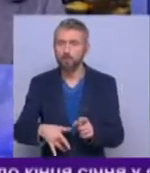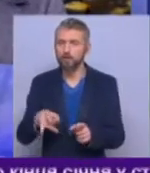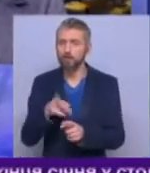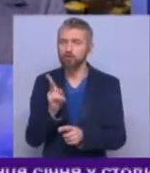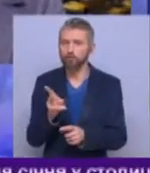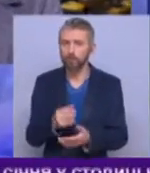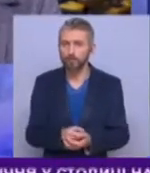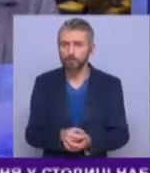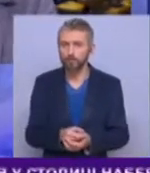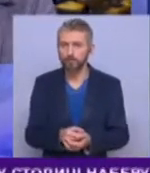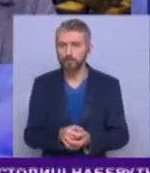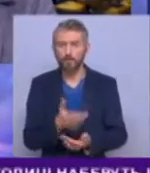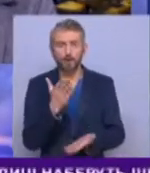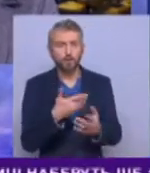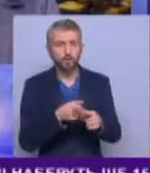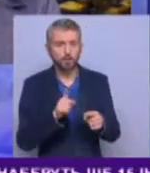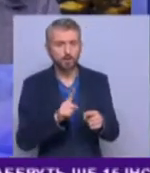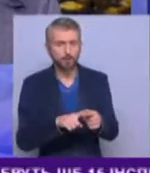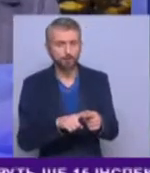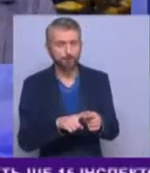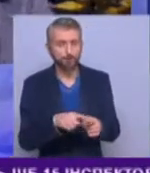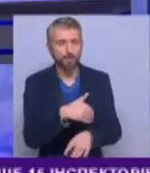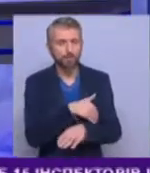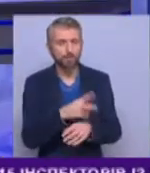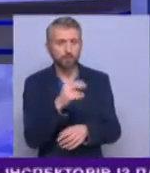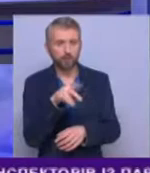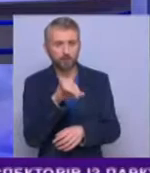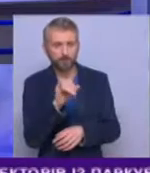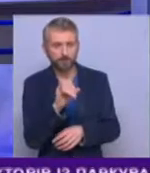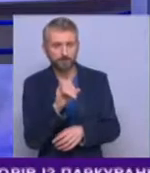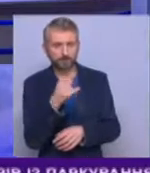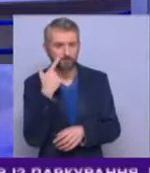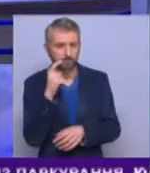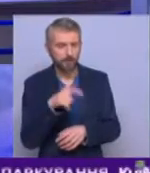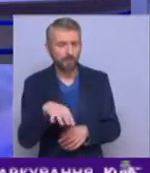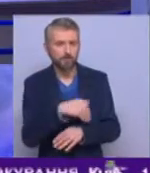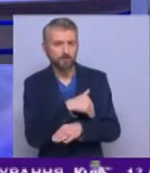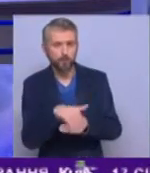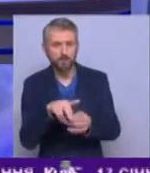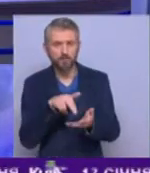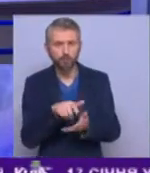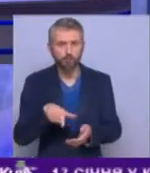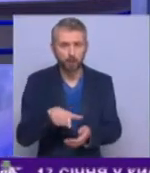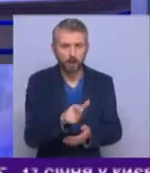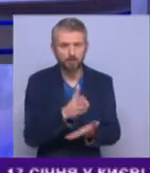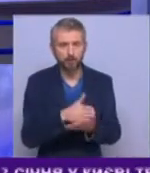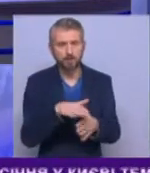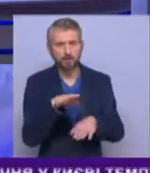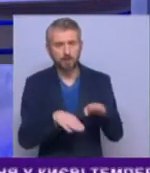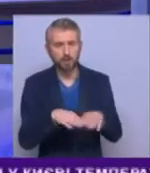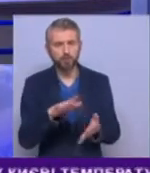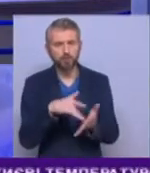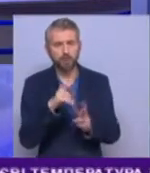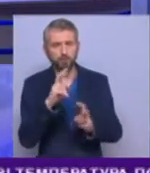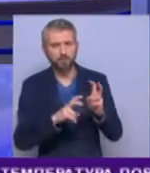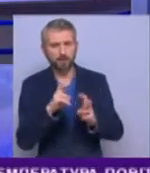хто? Ну, якщо там стосується, якщо це вулиця Кудрі, то, звичайно, так, як правило, всі вулиці, тротуари, вони знаходяться на балансі комунального підприємства